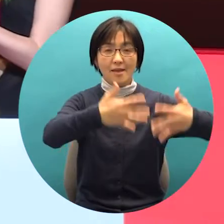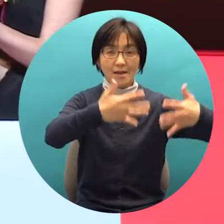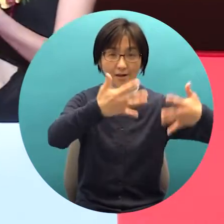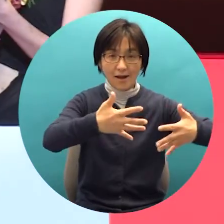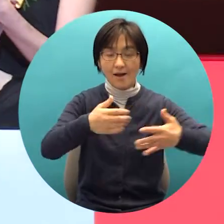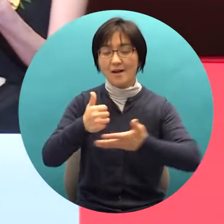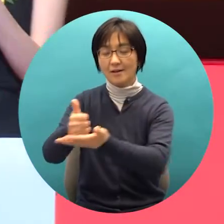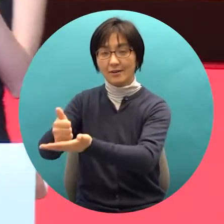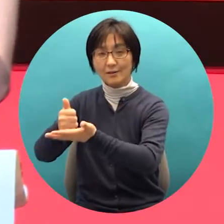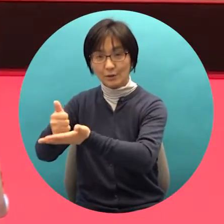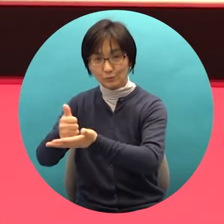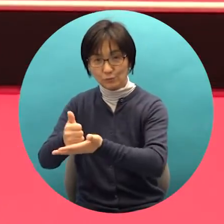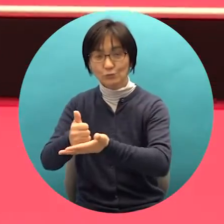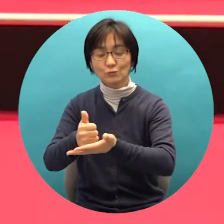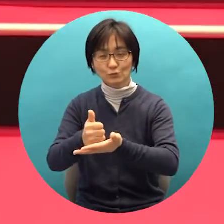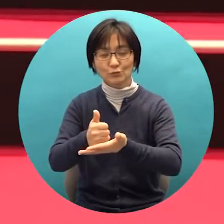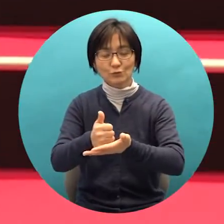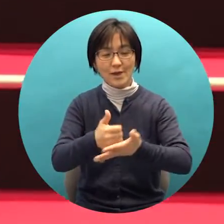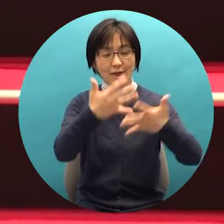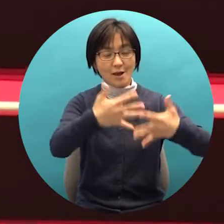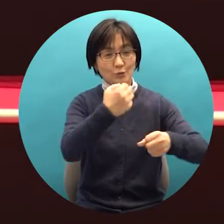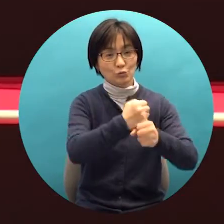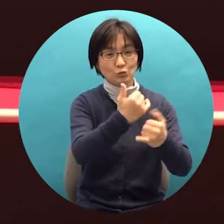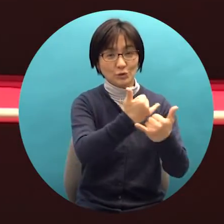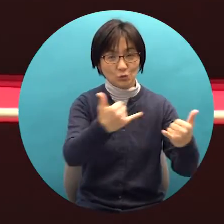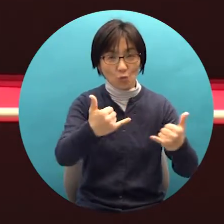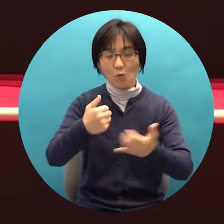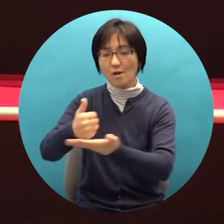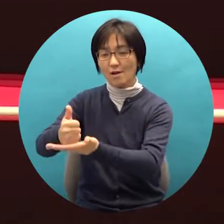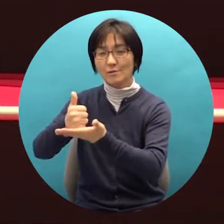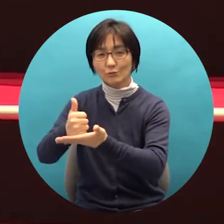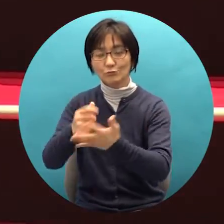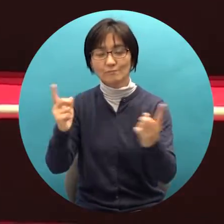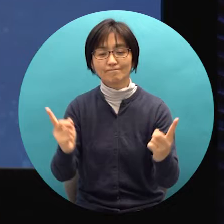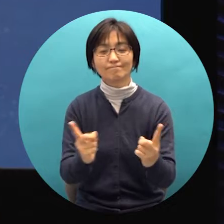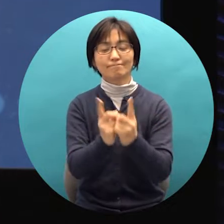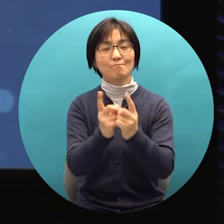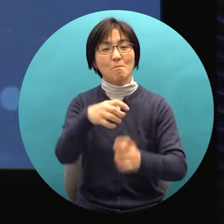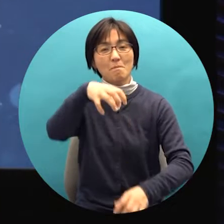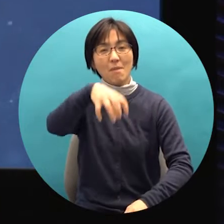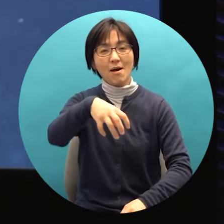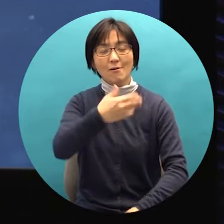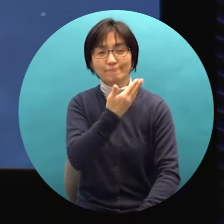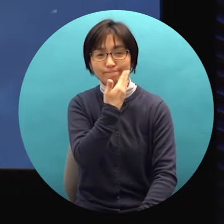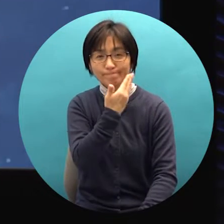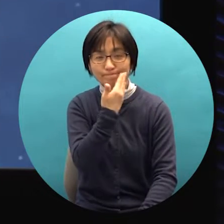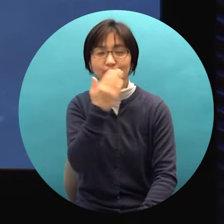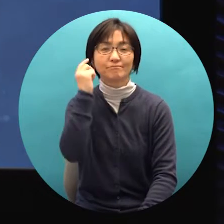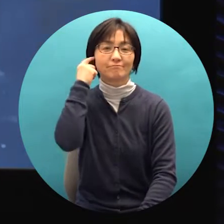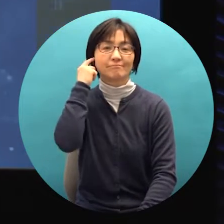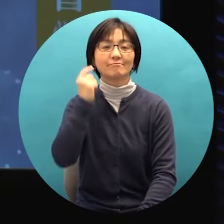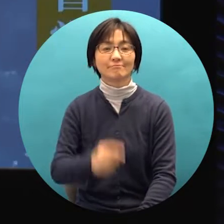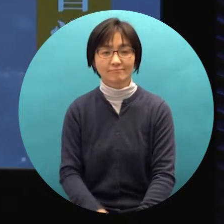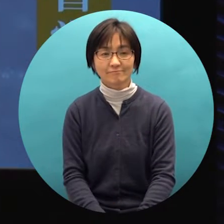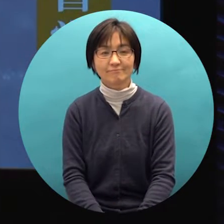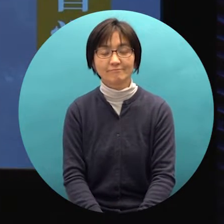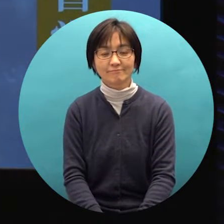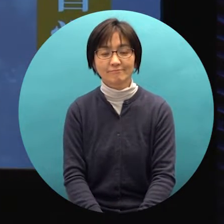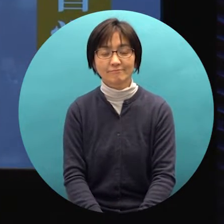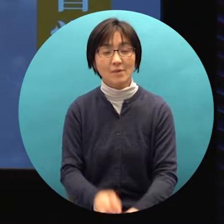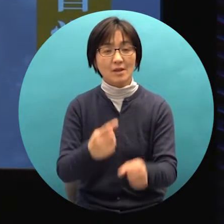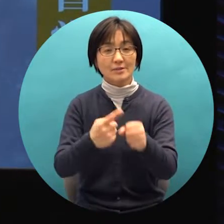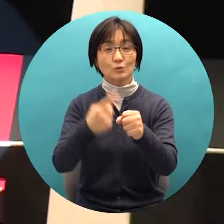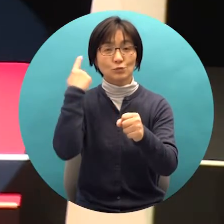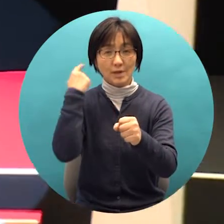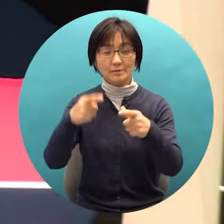画と観客、作り手と観客といった出会いの場を大切にしています。高崎映画祭は昨年